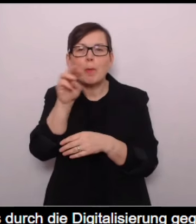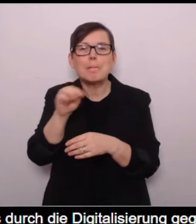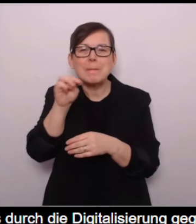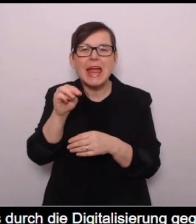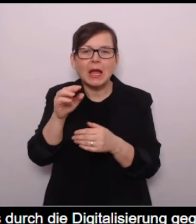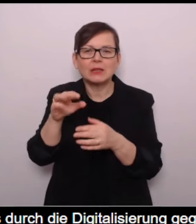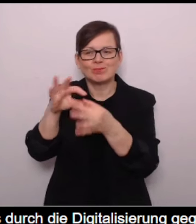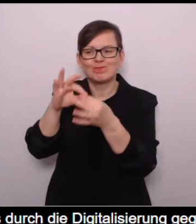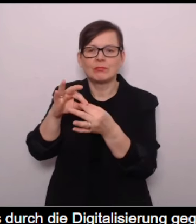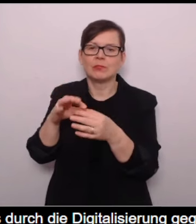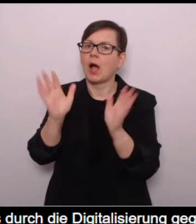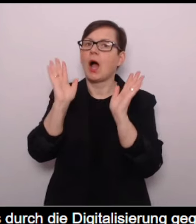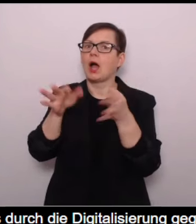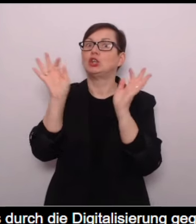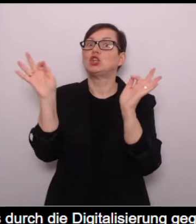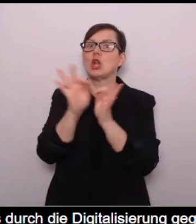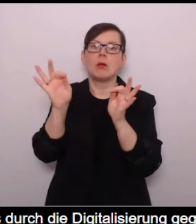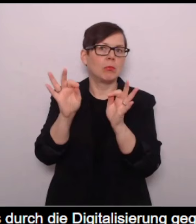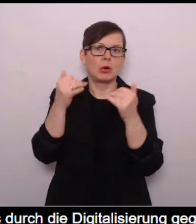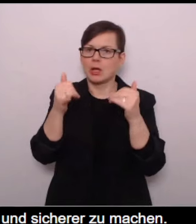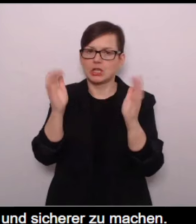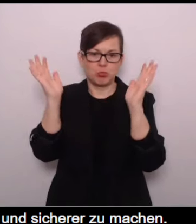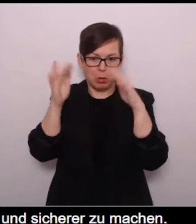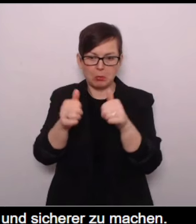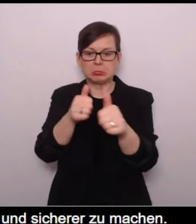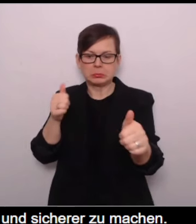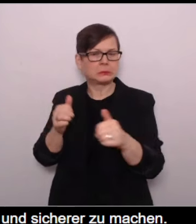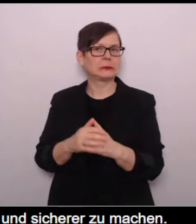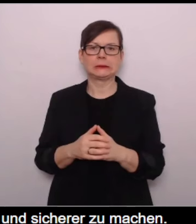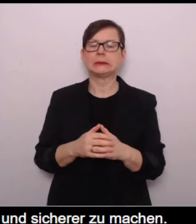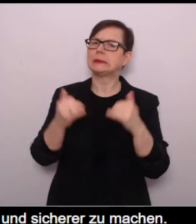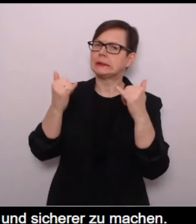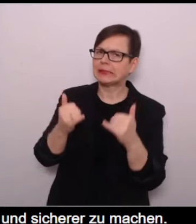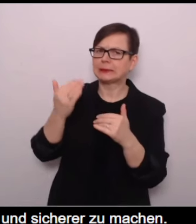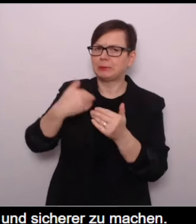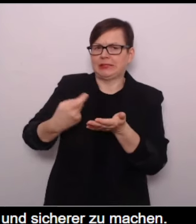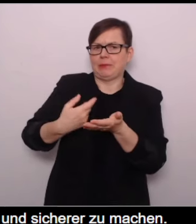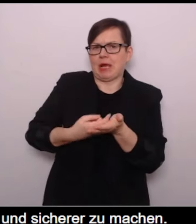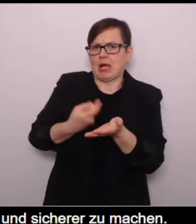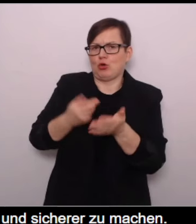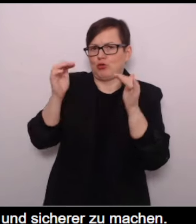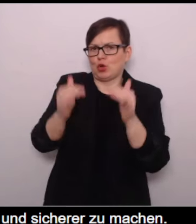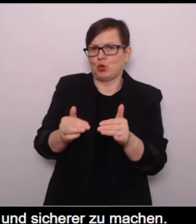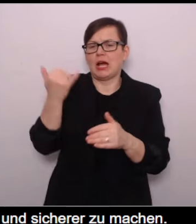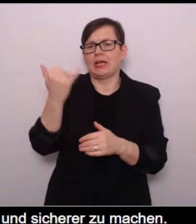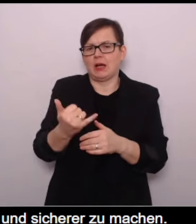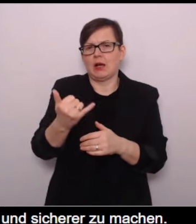aktuellen Gründen ansprechen würde. Die Entscheidungen in Mehringen sind kein Beinbruch, sind auch kein ganz großer Rückschlag.